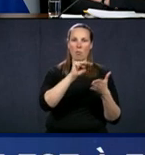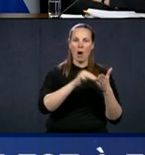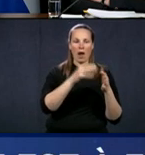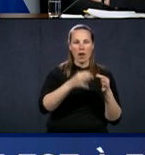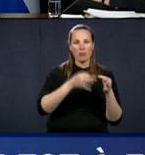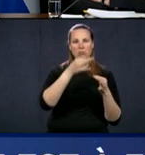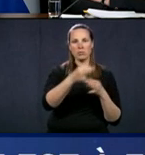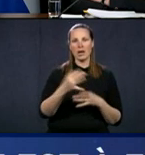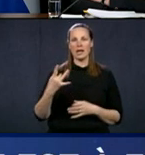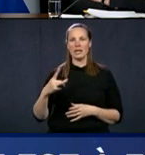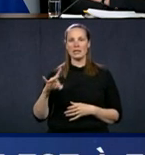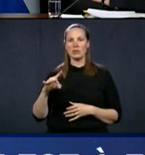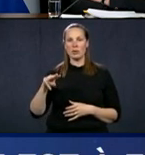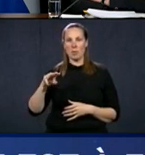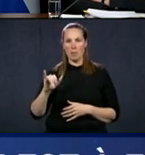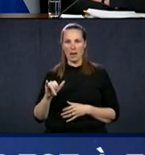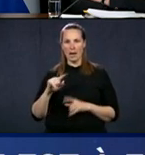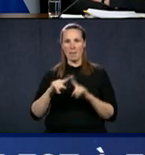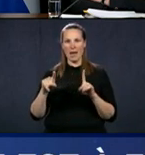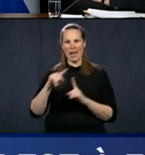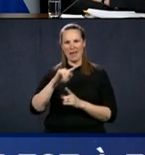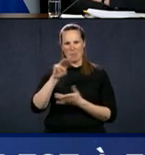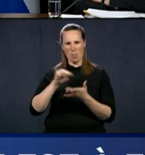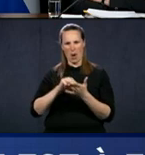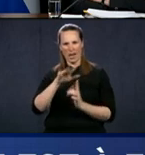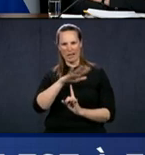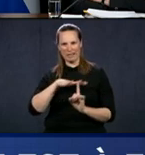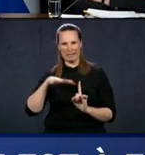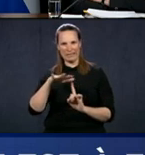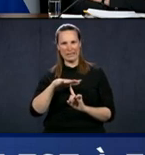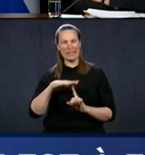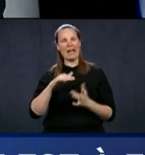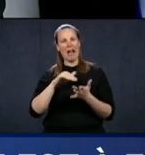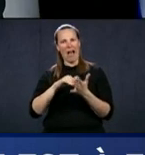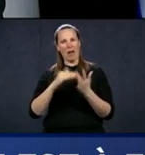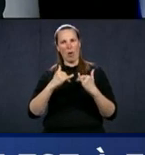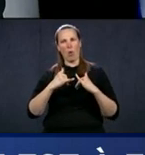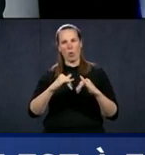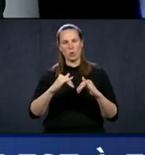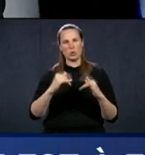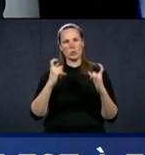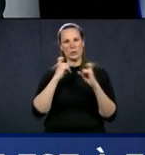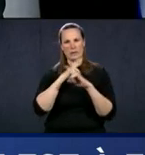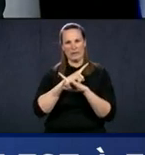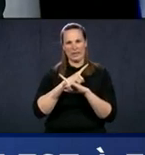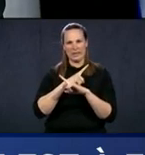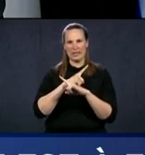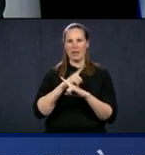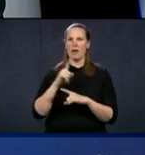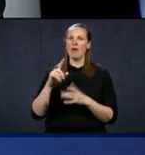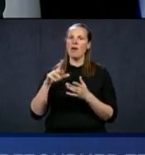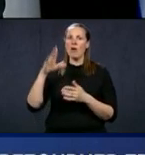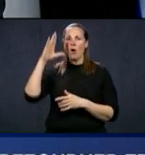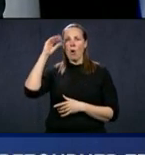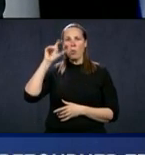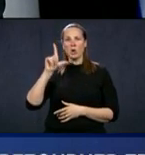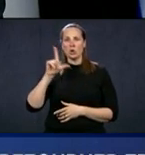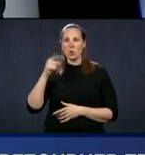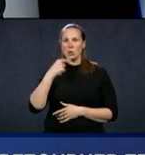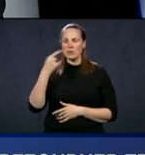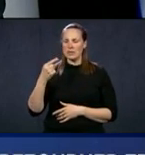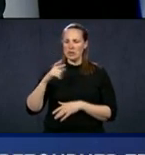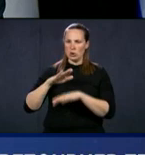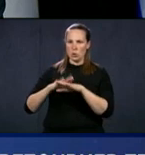mai, mais on sait que la situation à Montréal demeure difficile. M. Legault soulignait cette semaine que la marge de manœuvre est quand même assez mince dans le réseau de la